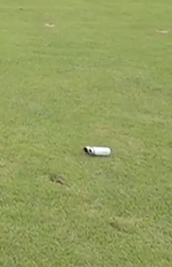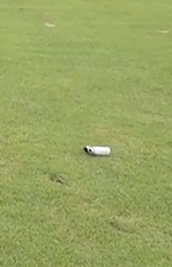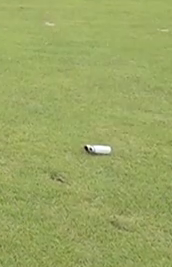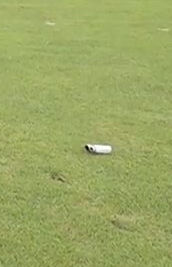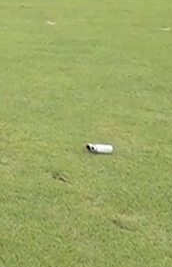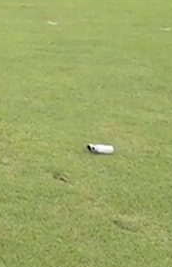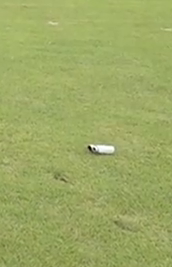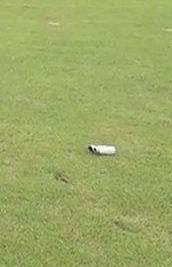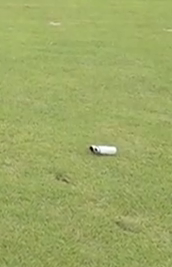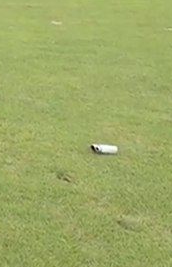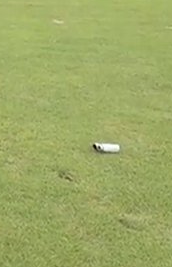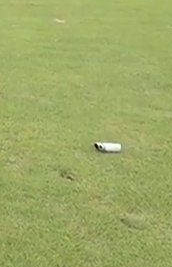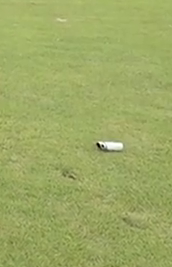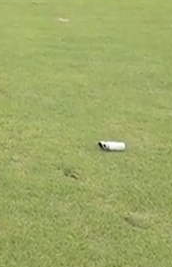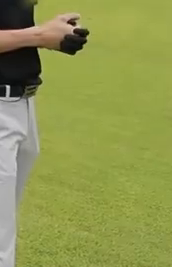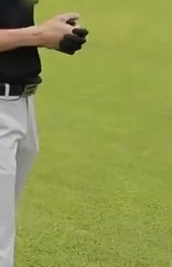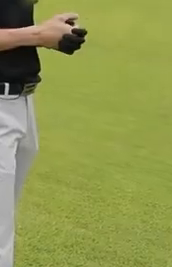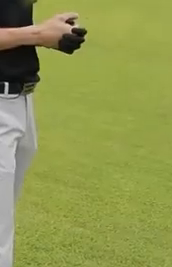해적